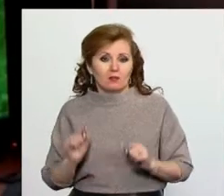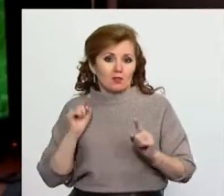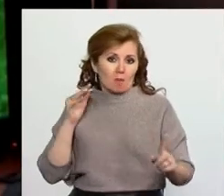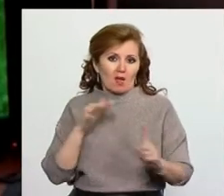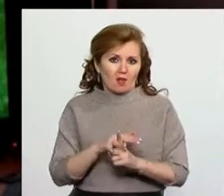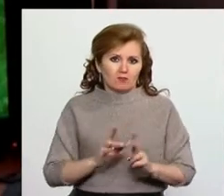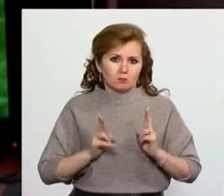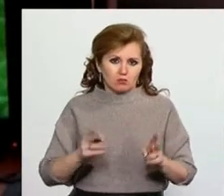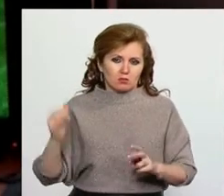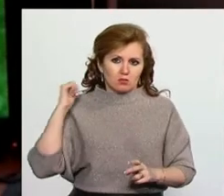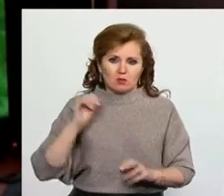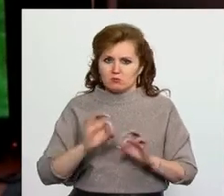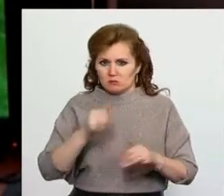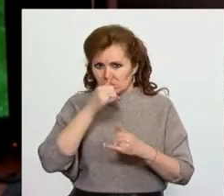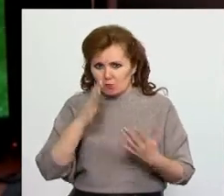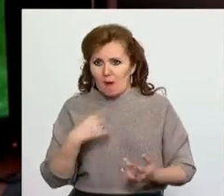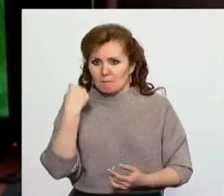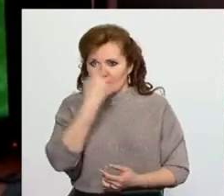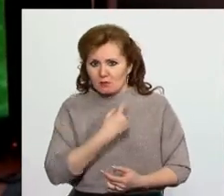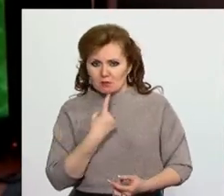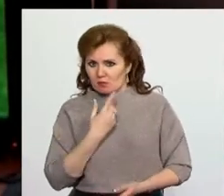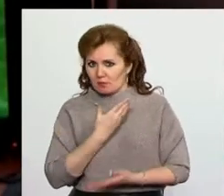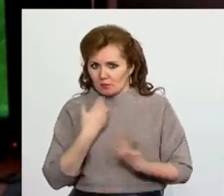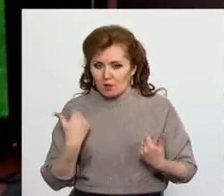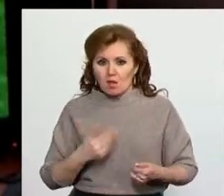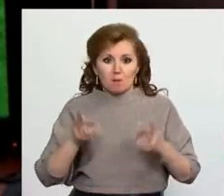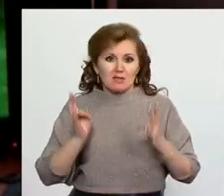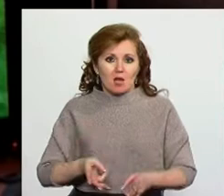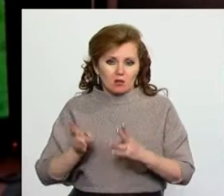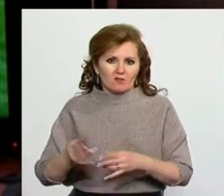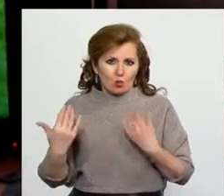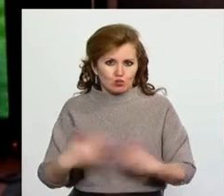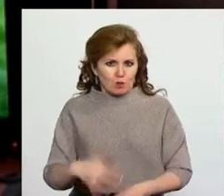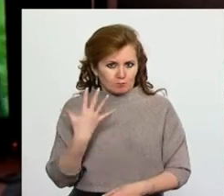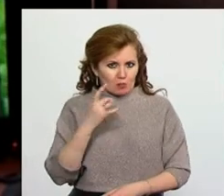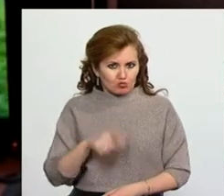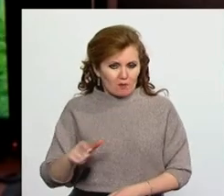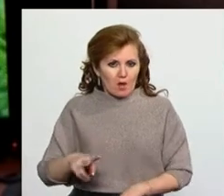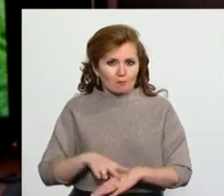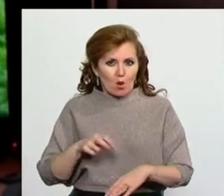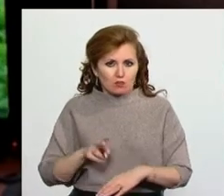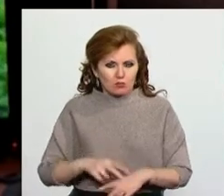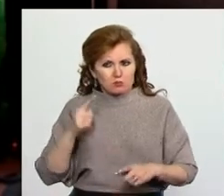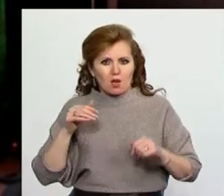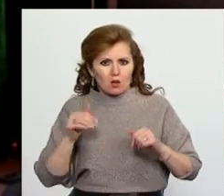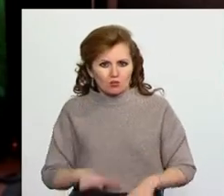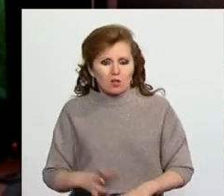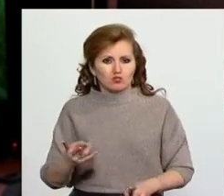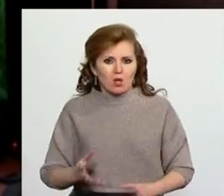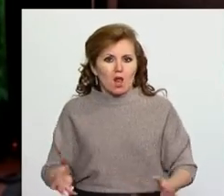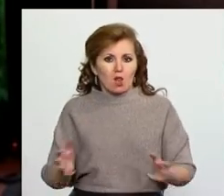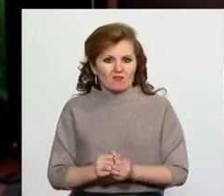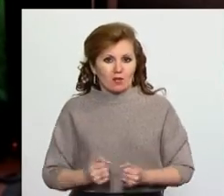жертв описать не может, примет нет. Между тем, пострадавших уже 5. Полицейские принимают решение ловить на